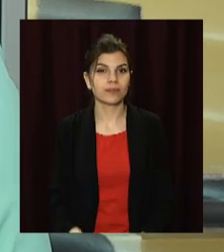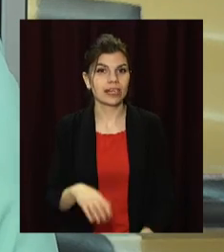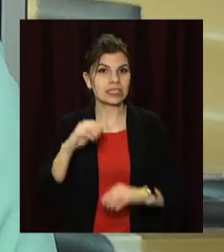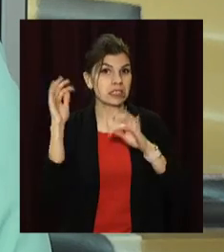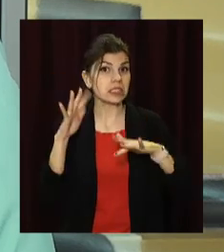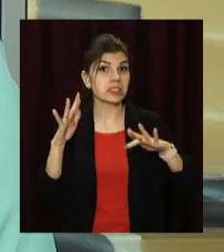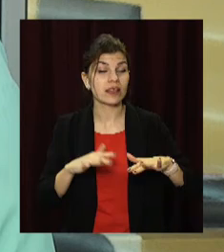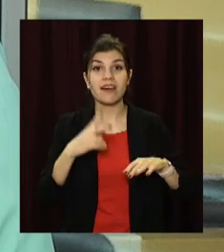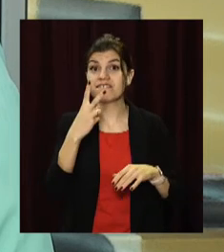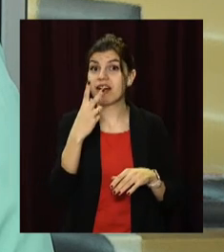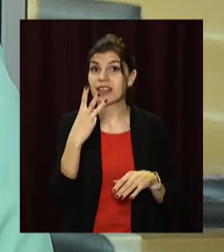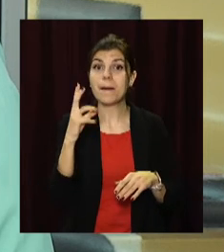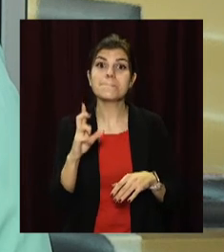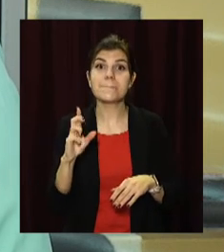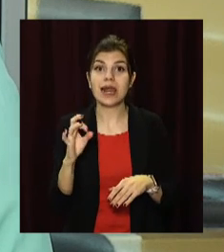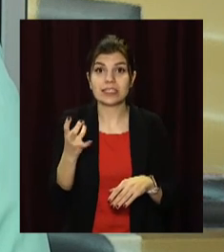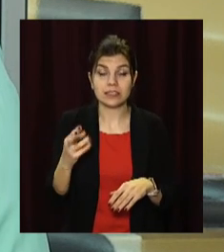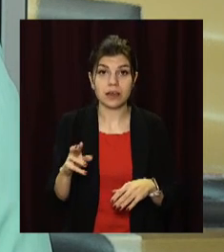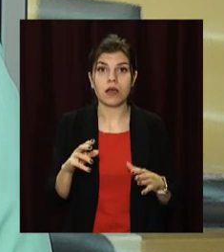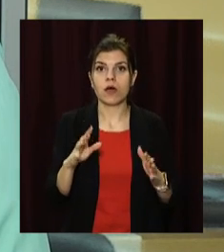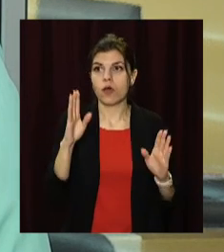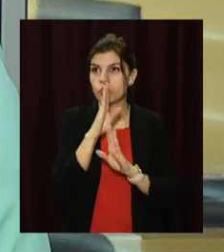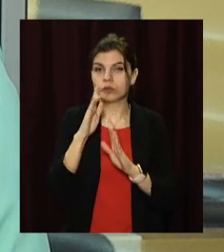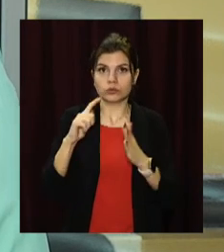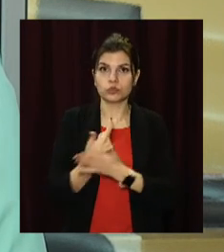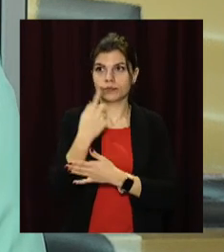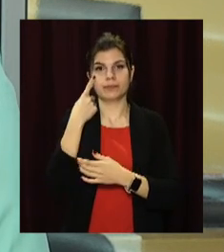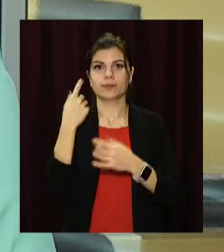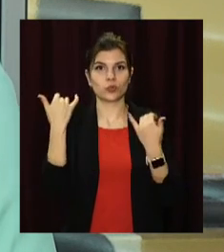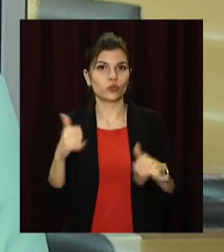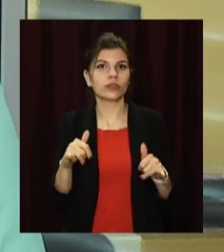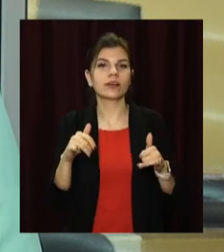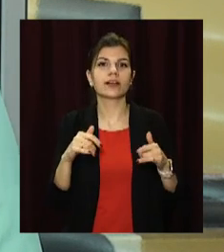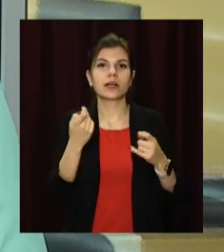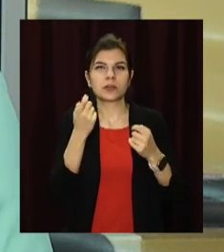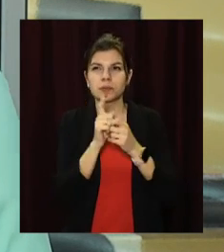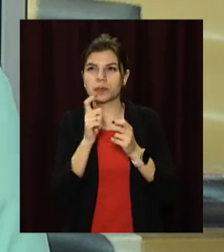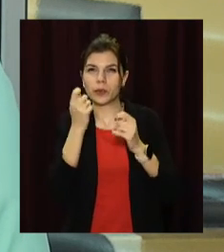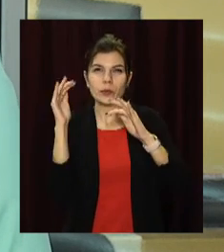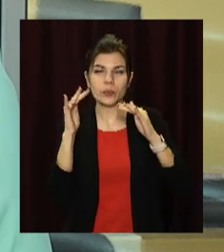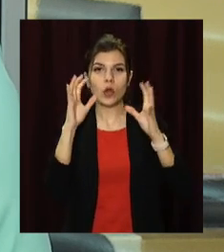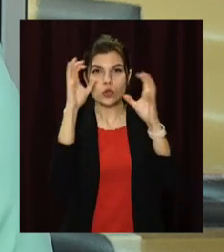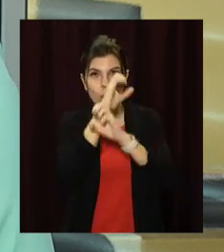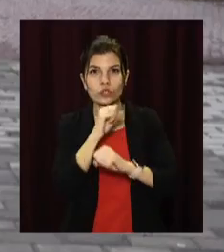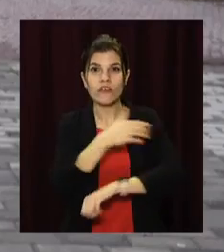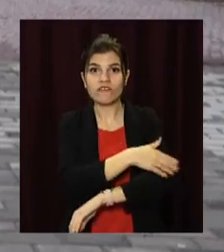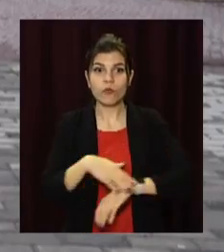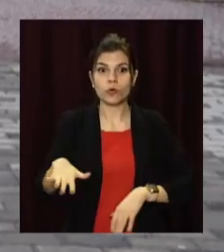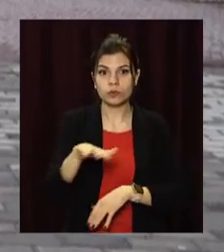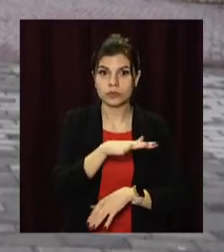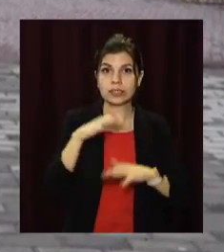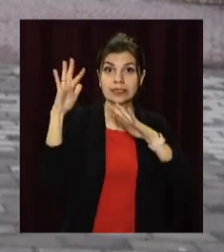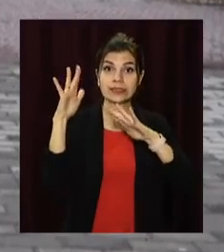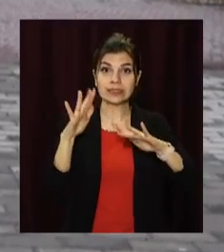Засніжило. 23 березня погода вкотре здивувала дніпрян своєю мінливістю. Вночі вулиці міста